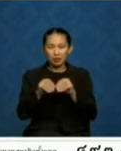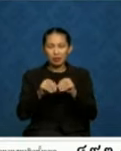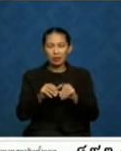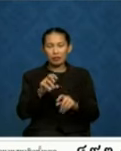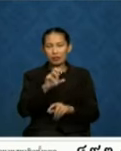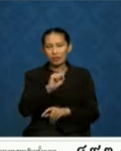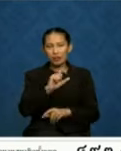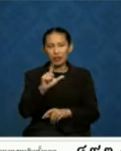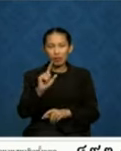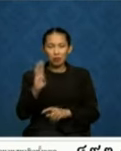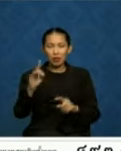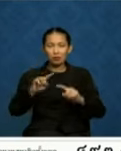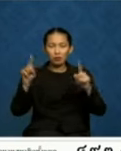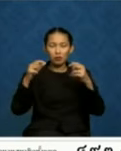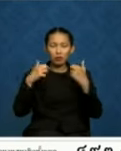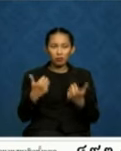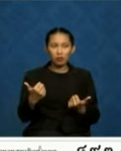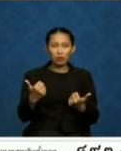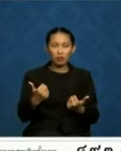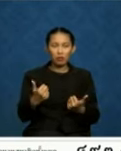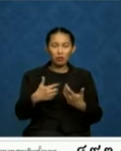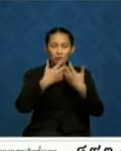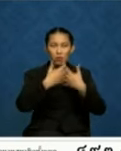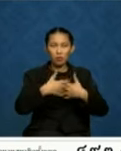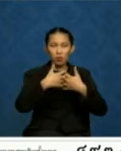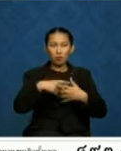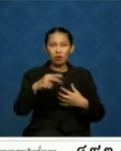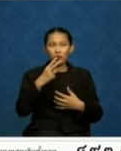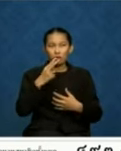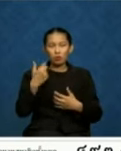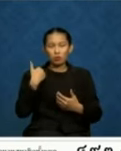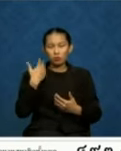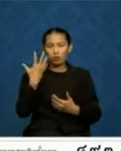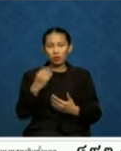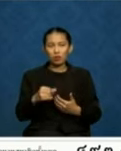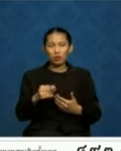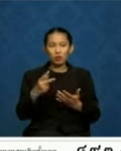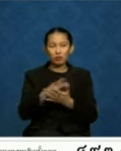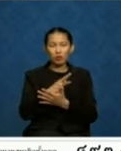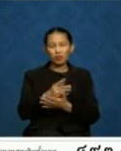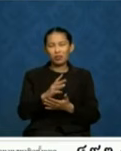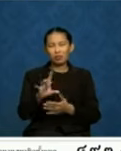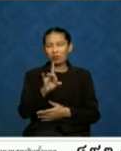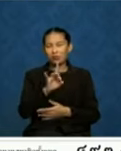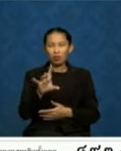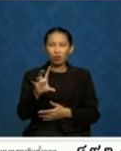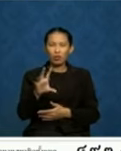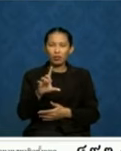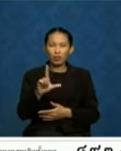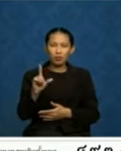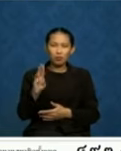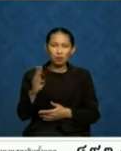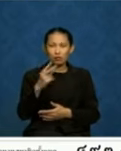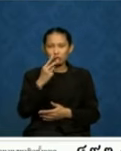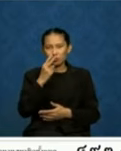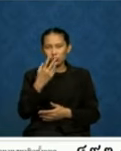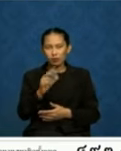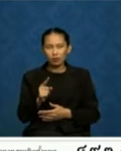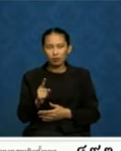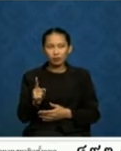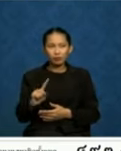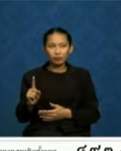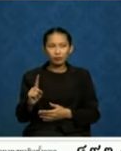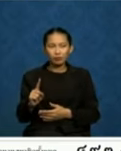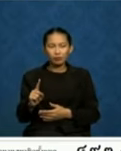ะครับแต่ทุกวันนี้นะครับโรงงานยาสูบเหลือผลกำไรแค่ไม่กี่ร้อยล้านนะครับซึ่งถือว่าเ